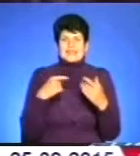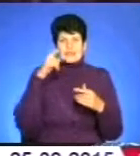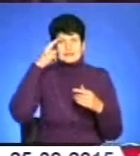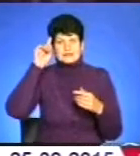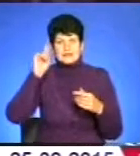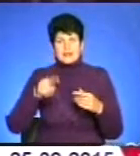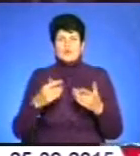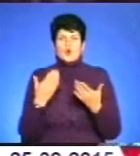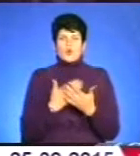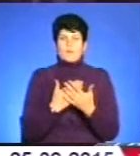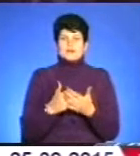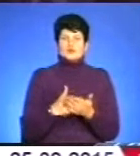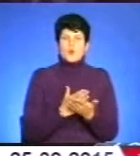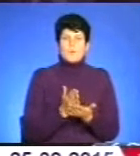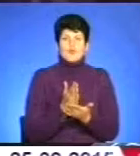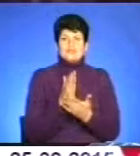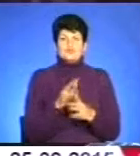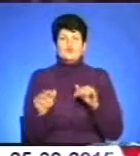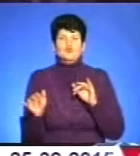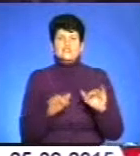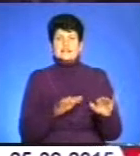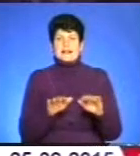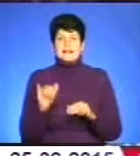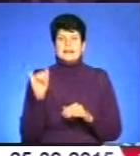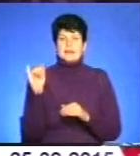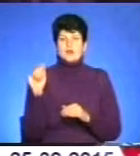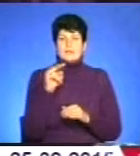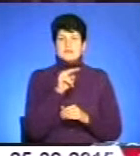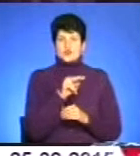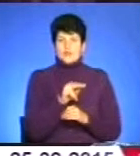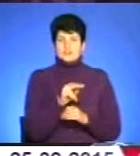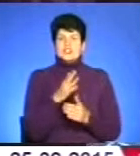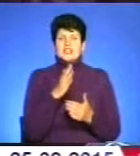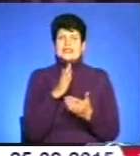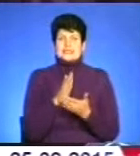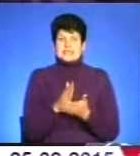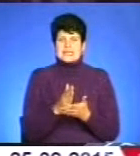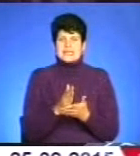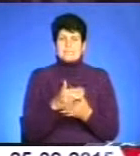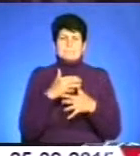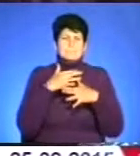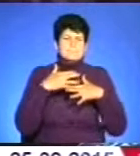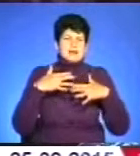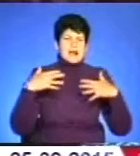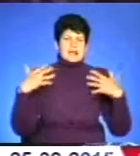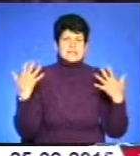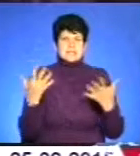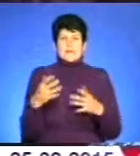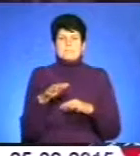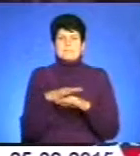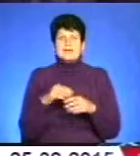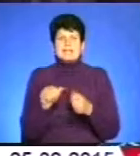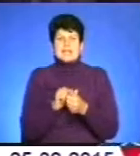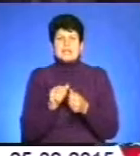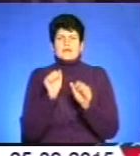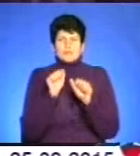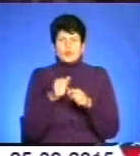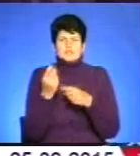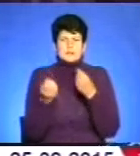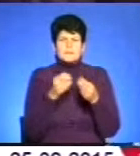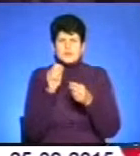з громадсько-політичної діяльності Ігоря Петровича. Є маса матеріалу, який можна досліджувати, і ці всі